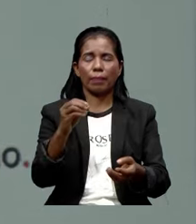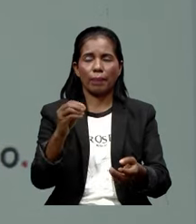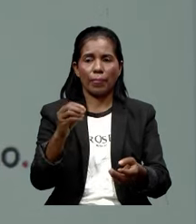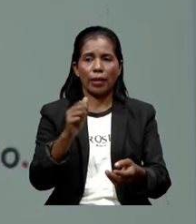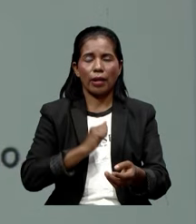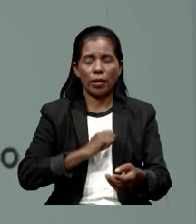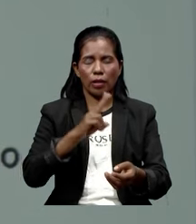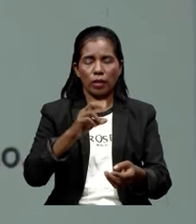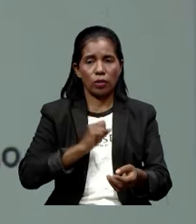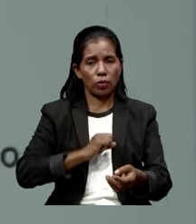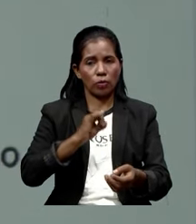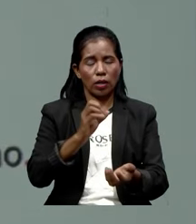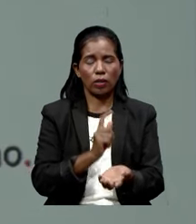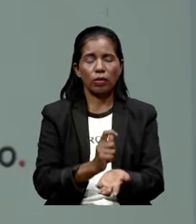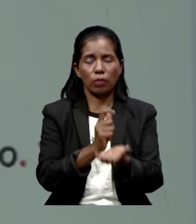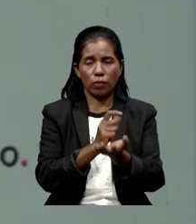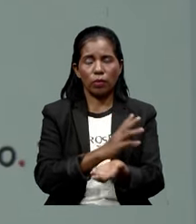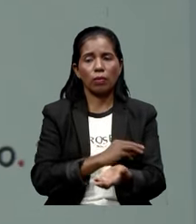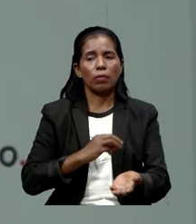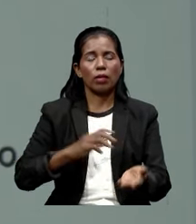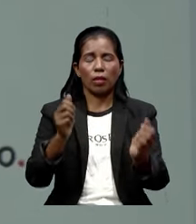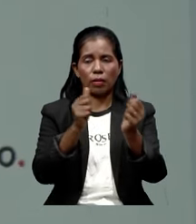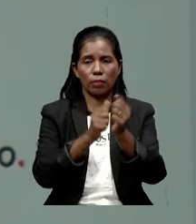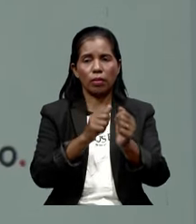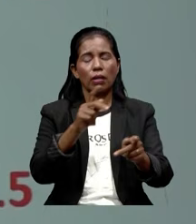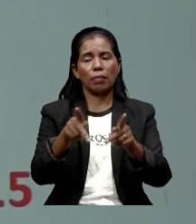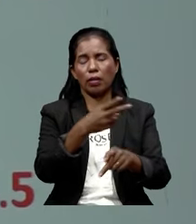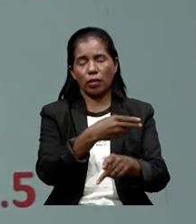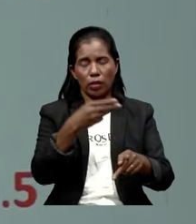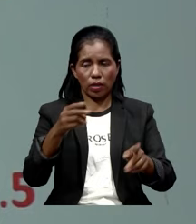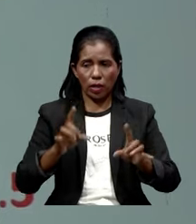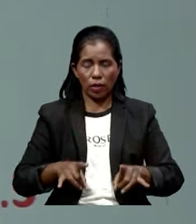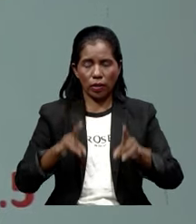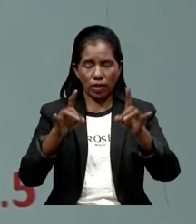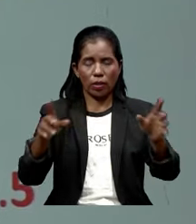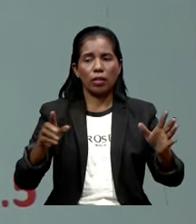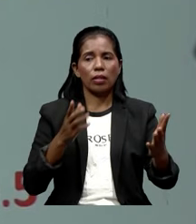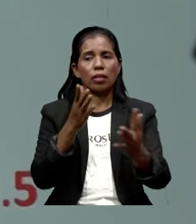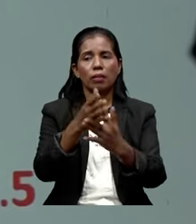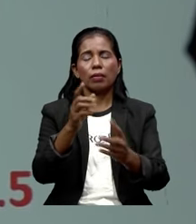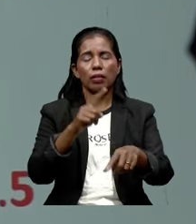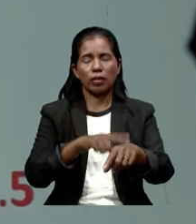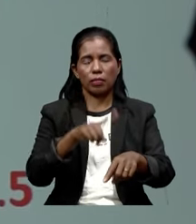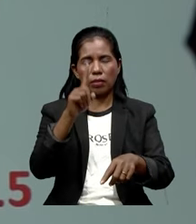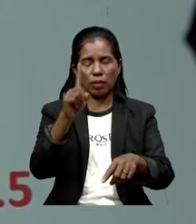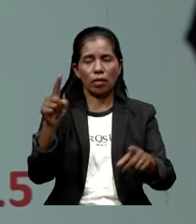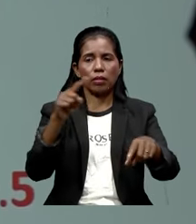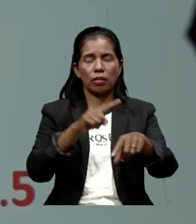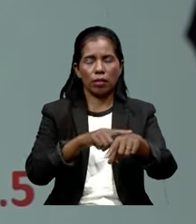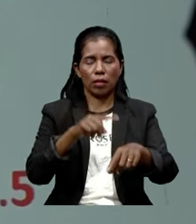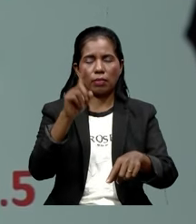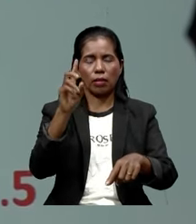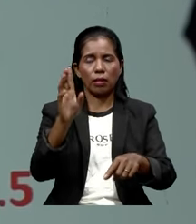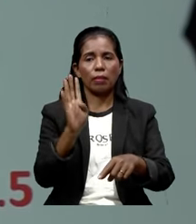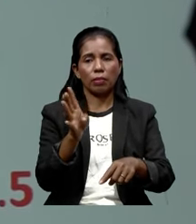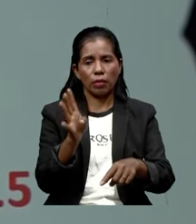Aileu Kovalima Tauru no Manufahi, Amutu Kopreguino Indonésia no Austrália, Tamatuku Ida Totuku Ida Liu Minutu